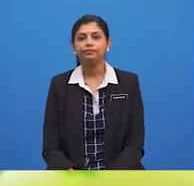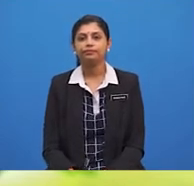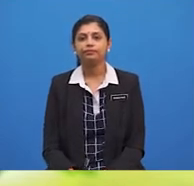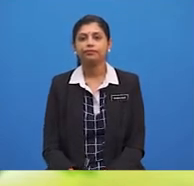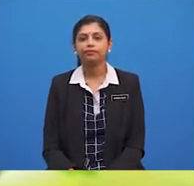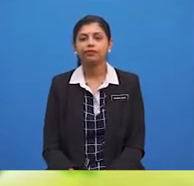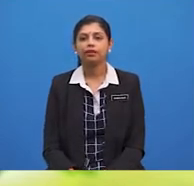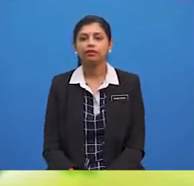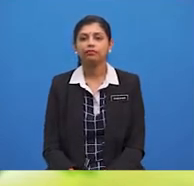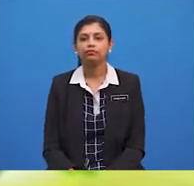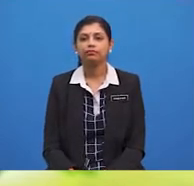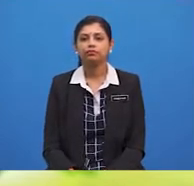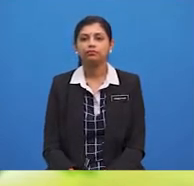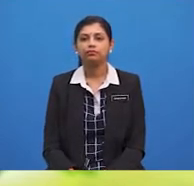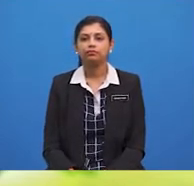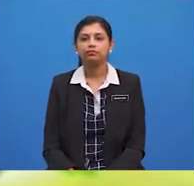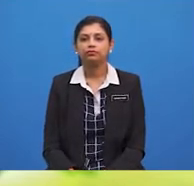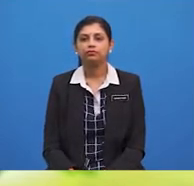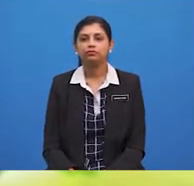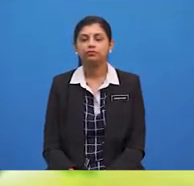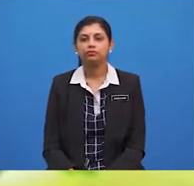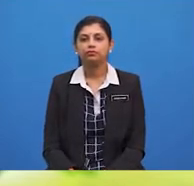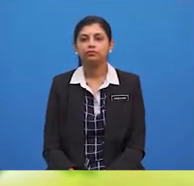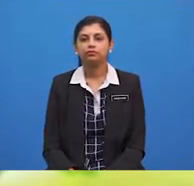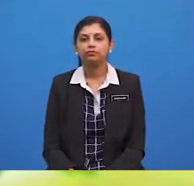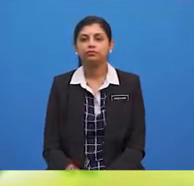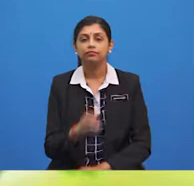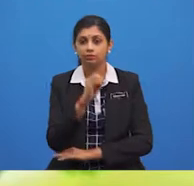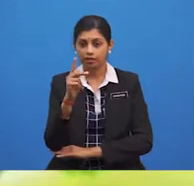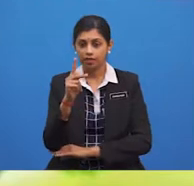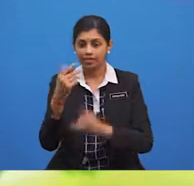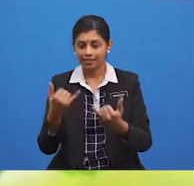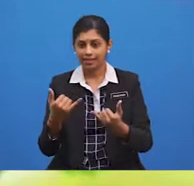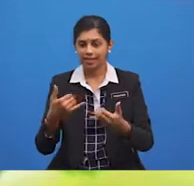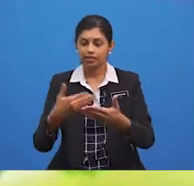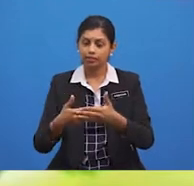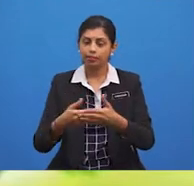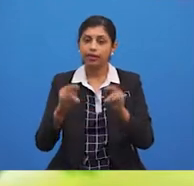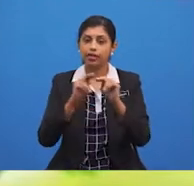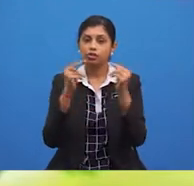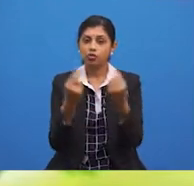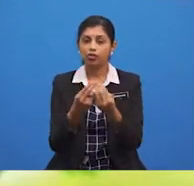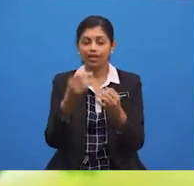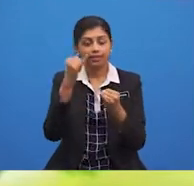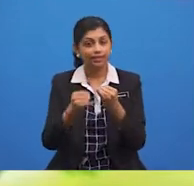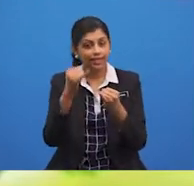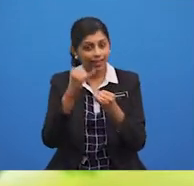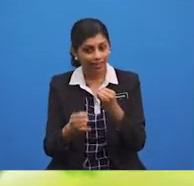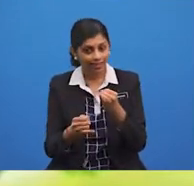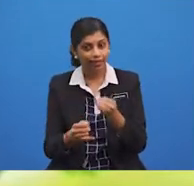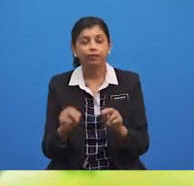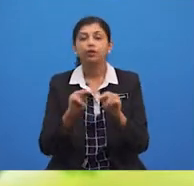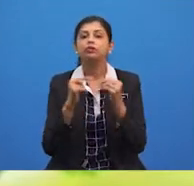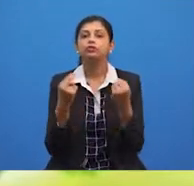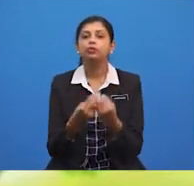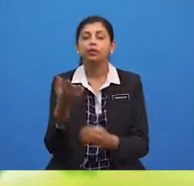Baiklah murid-murid, kita telah sampai di zon yang terakhir iaitu